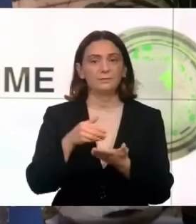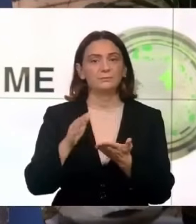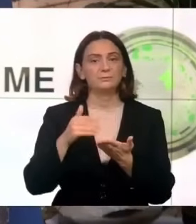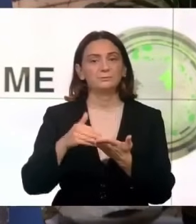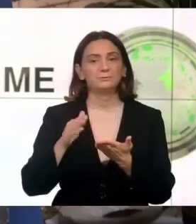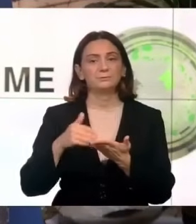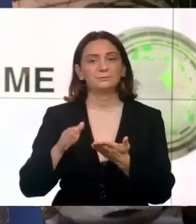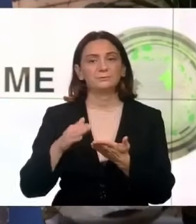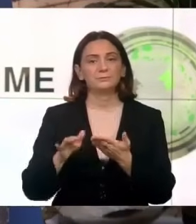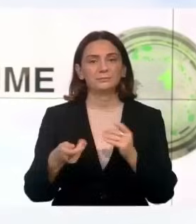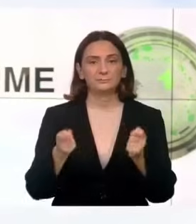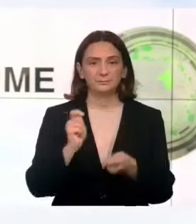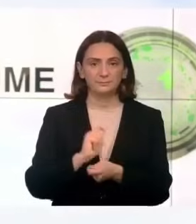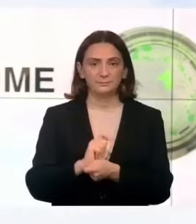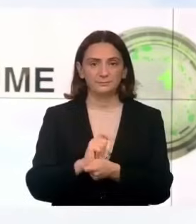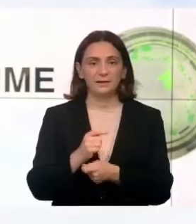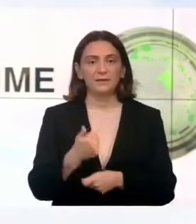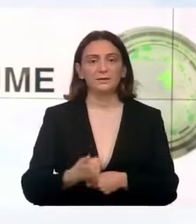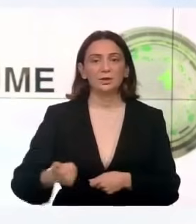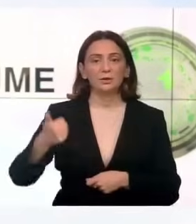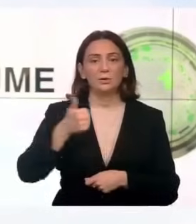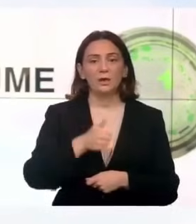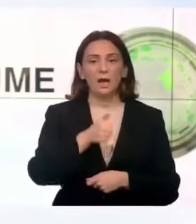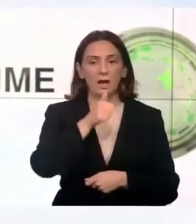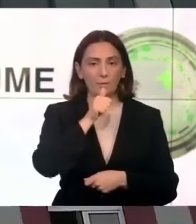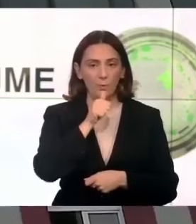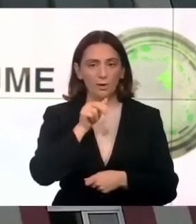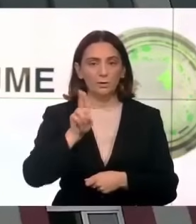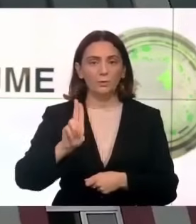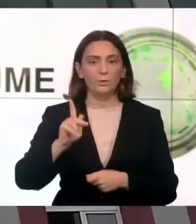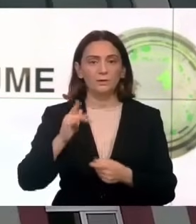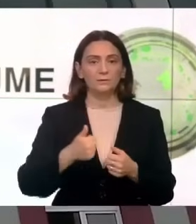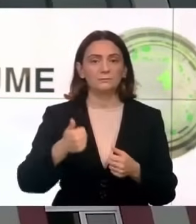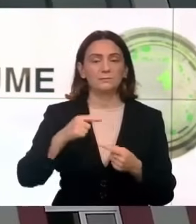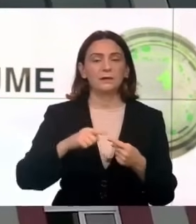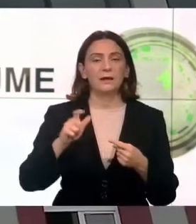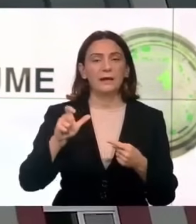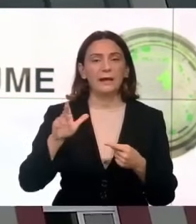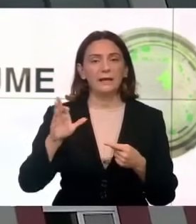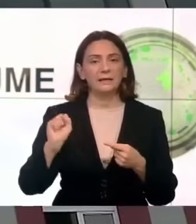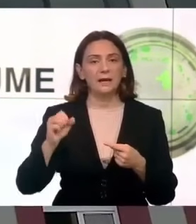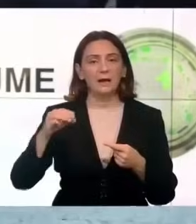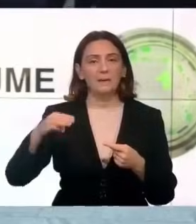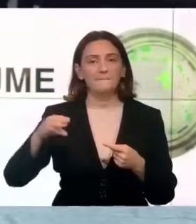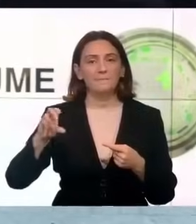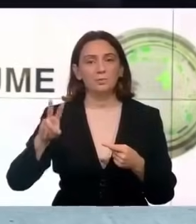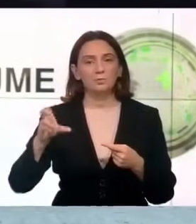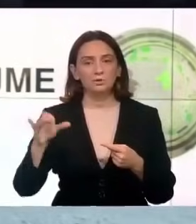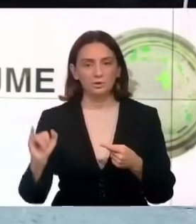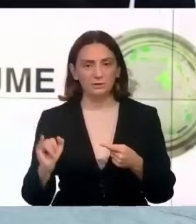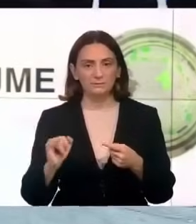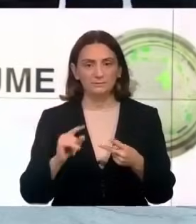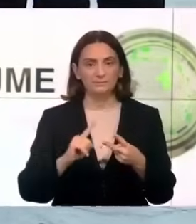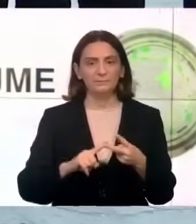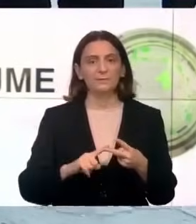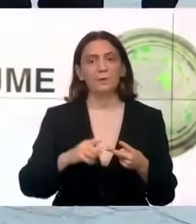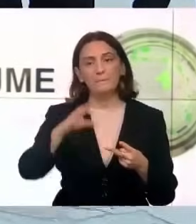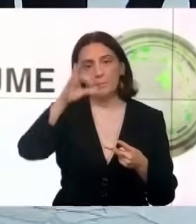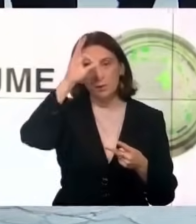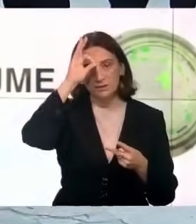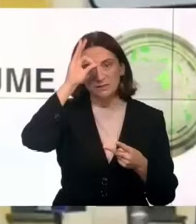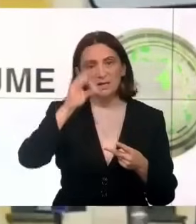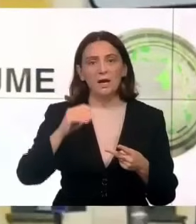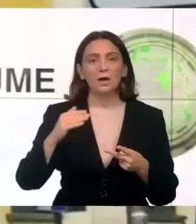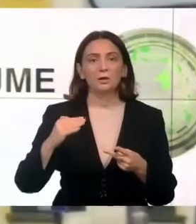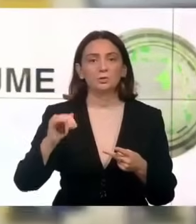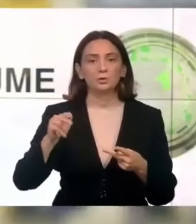Veliaj. Nga sot, drejtoria e ujësjellës kanalizimeve Tiranë do drejtohet nga Elda Muçi, ndërsa policia bashkiake nga Toni Beni. Në krye